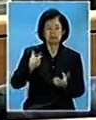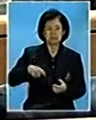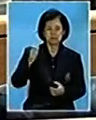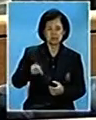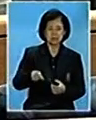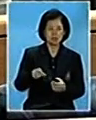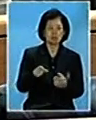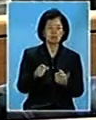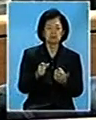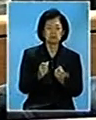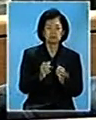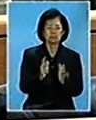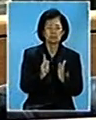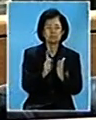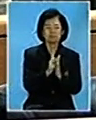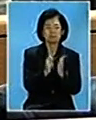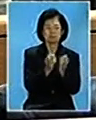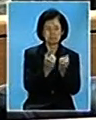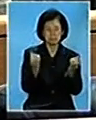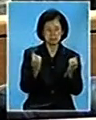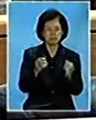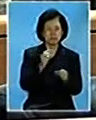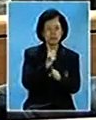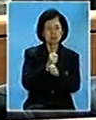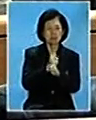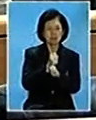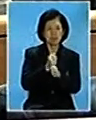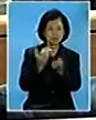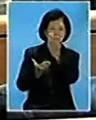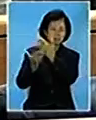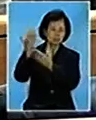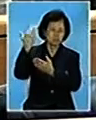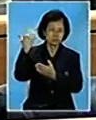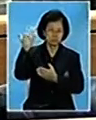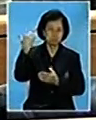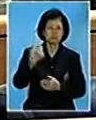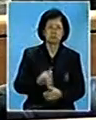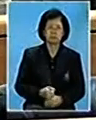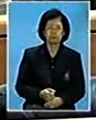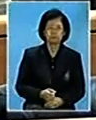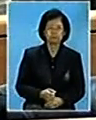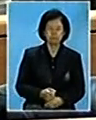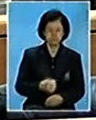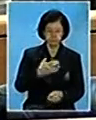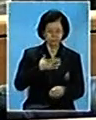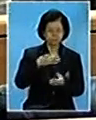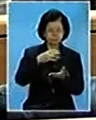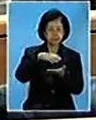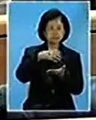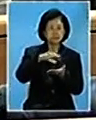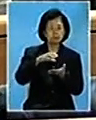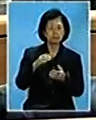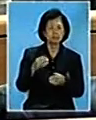เนินงานของศาลรัฐธรรมนูญที่ผ่านมานั้นผมต้องเรียนอย่างนี้ครับว่าศาลรัฐธรรมนูญ